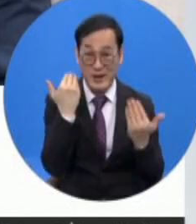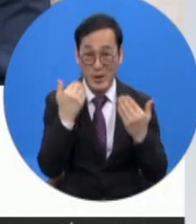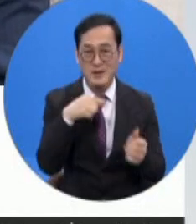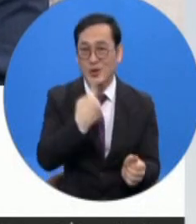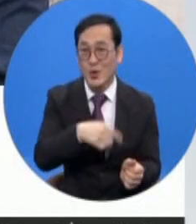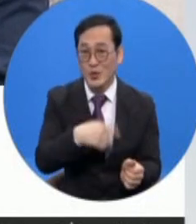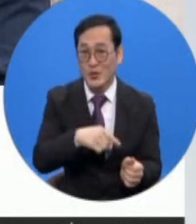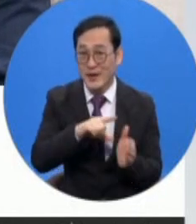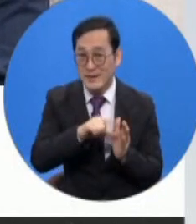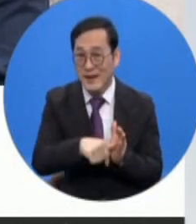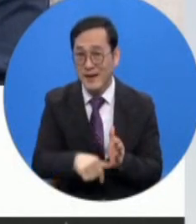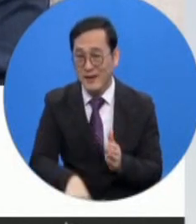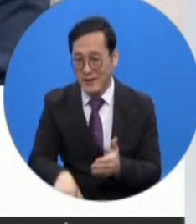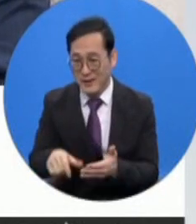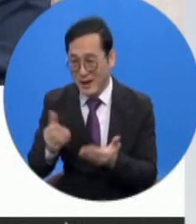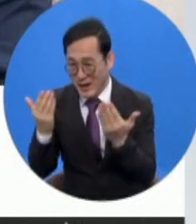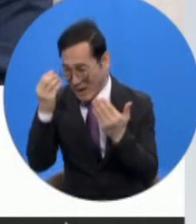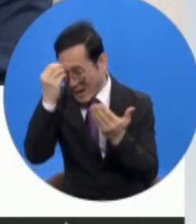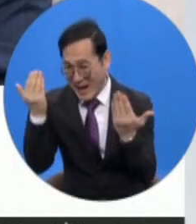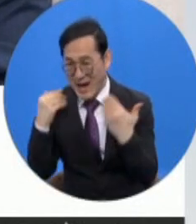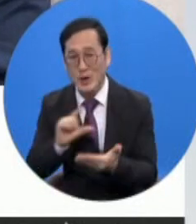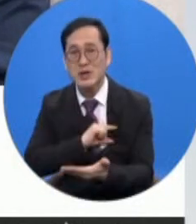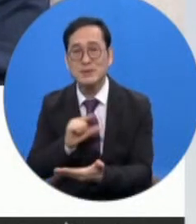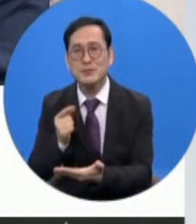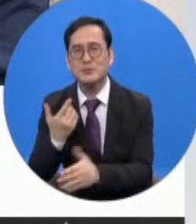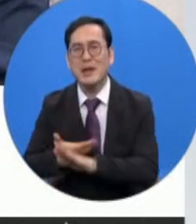과거 전시회 도록에 삼성미술관